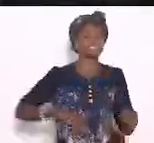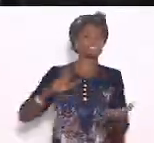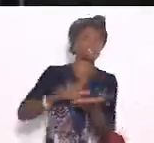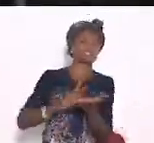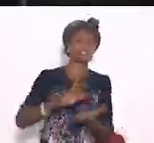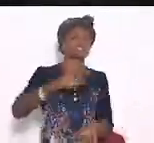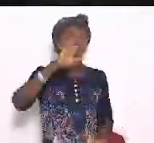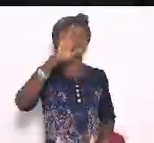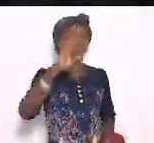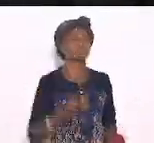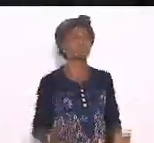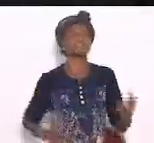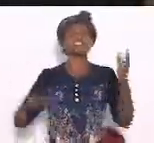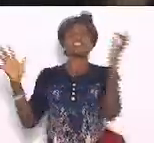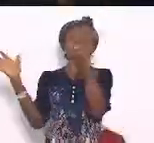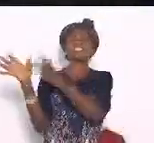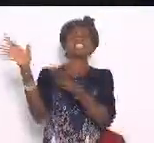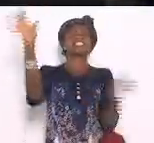k